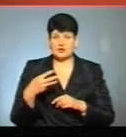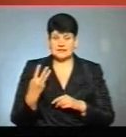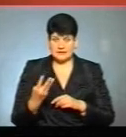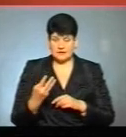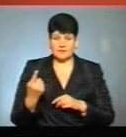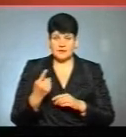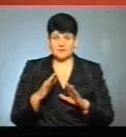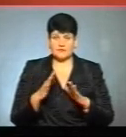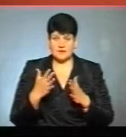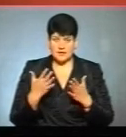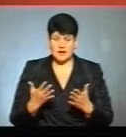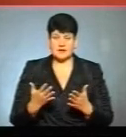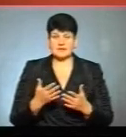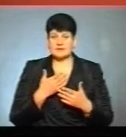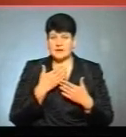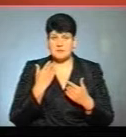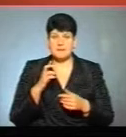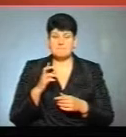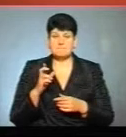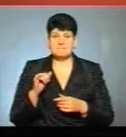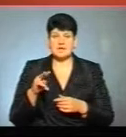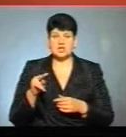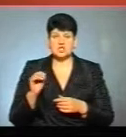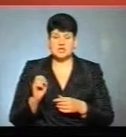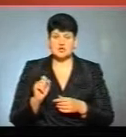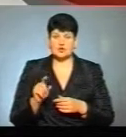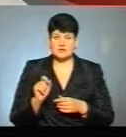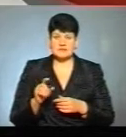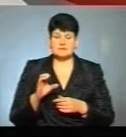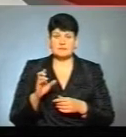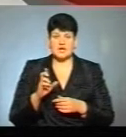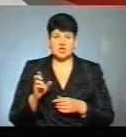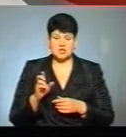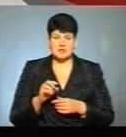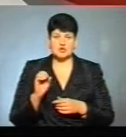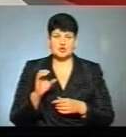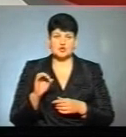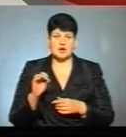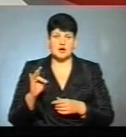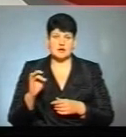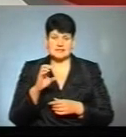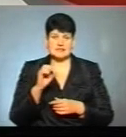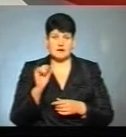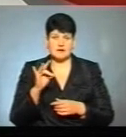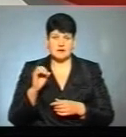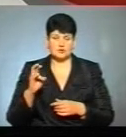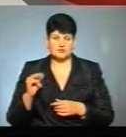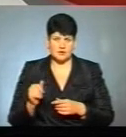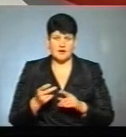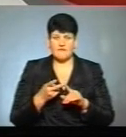Власне, в першому варіанті немає більше Золотецької, Лопушанської, Зірянської, Сорончаківської, Трибухівської, Новосільської та ряду інших. Також в